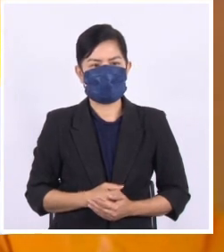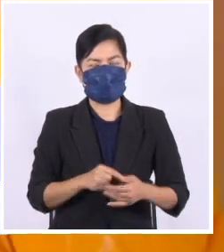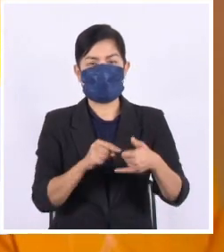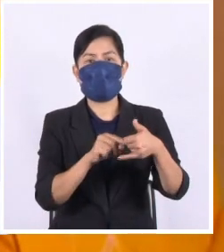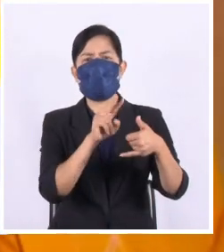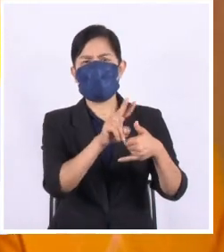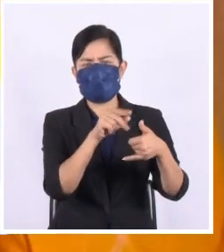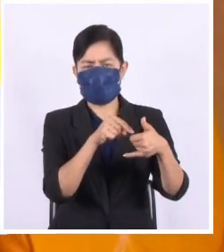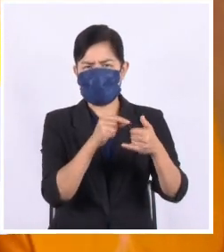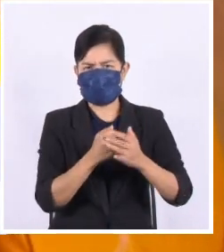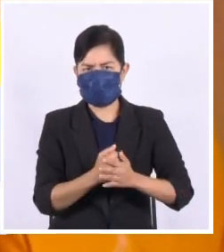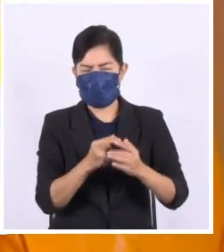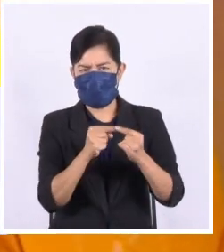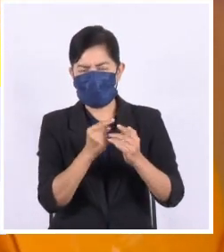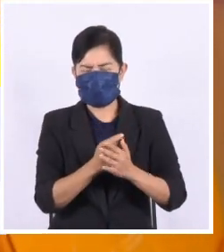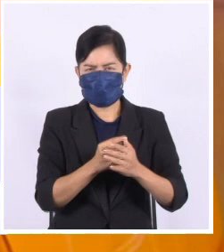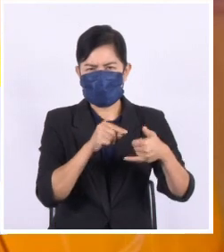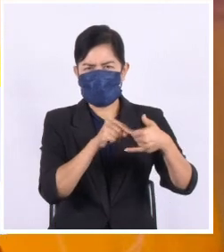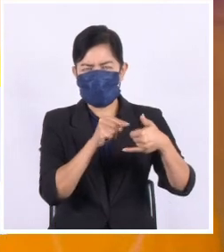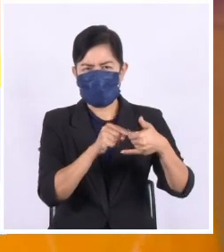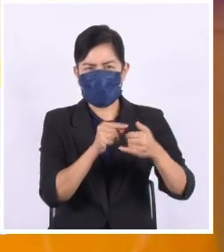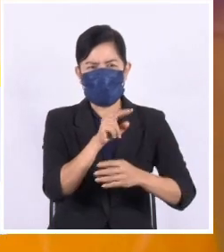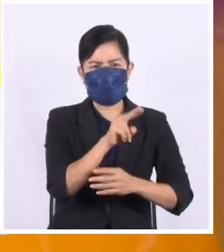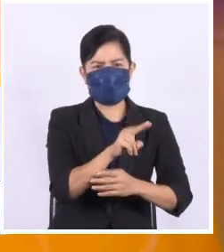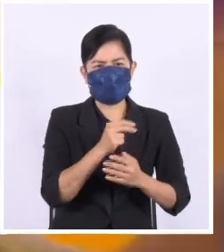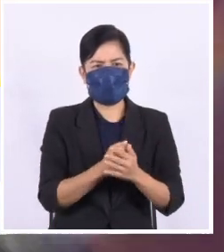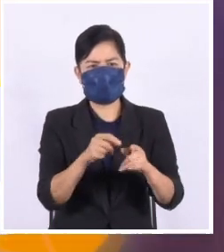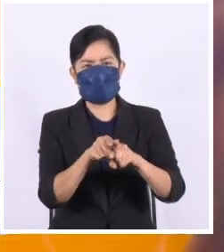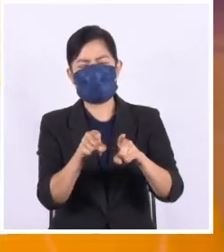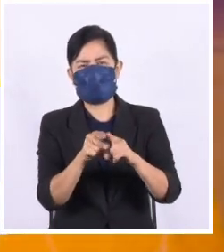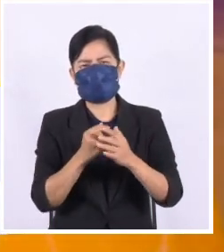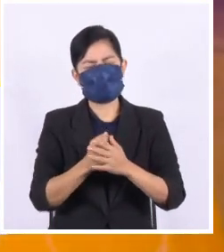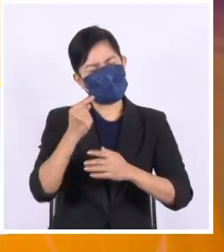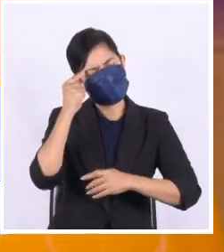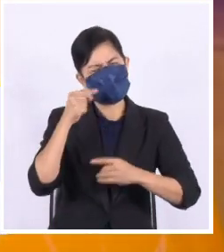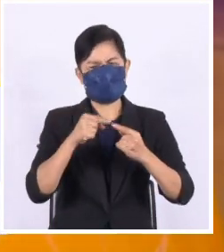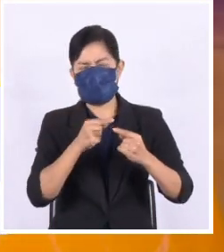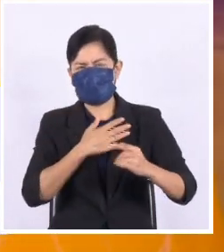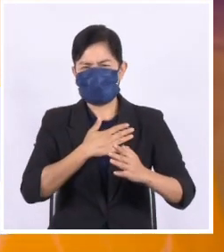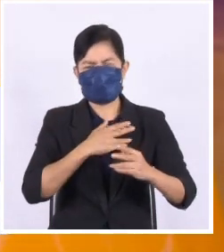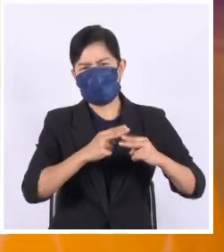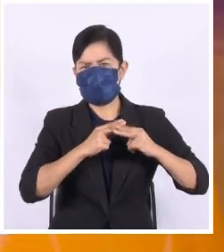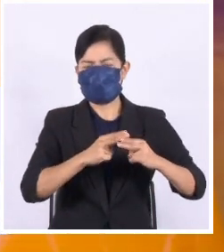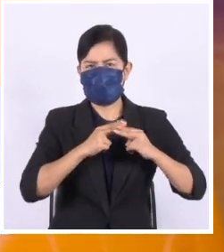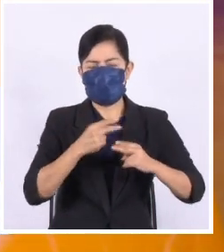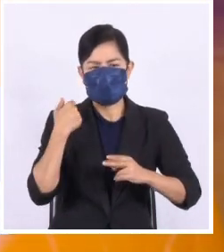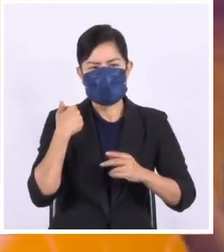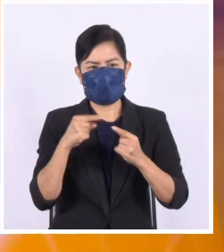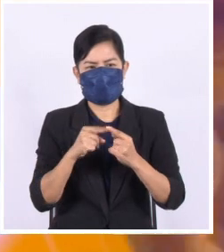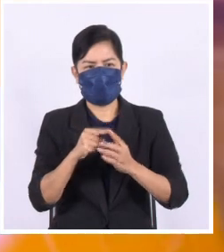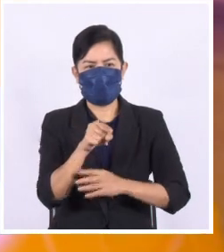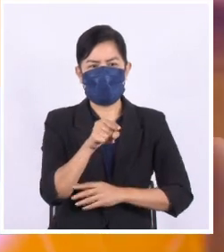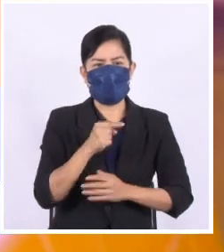แต่ใจ เ ปล ี่ยนเอาแต่ใจ พอพูดอะไรผิดหูไม่ได้ก็จะเปิดอาลาดวิ่งให้รถ